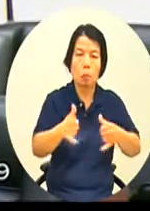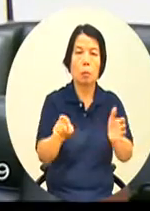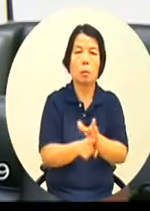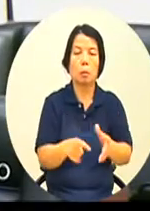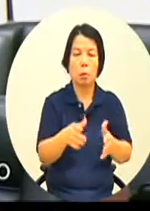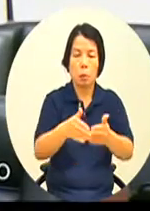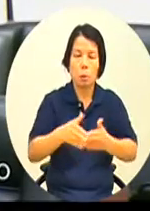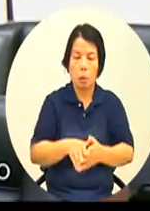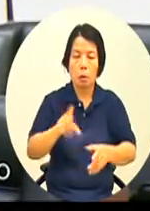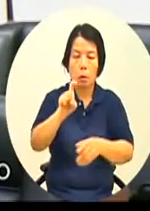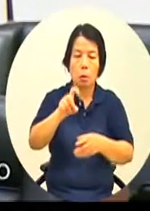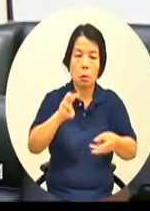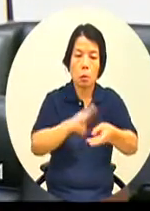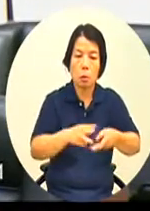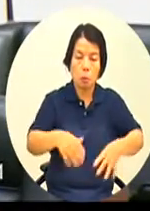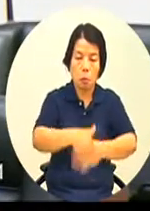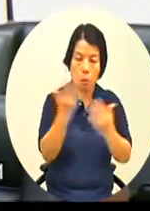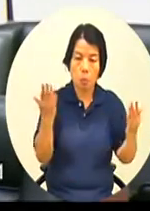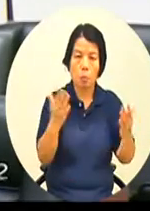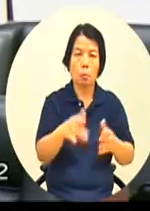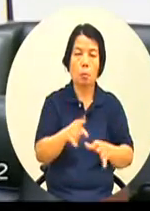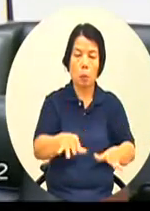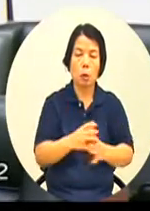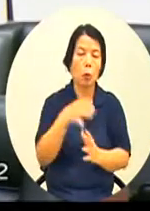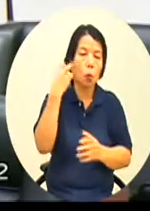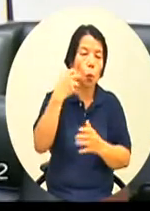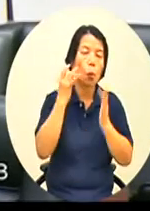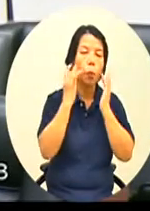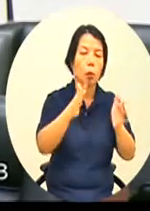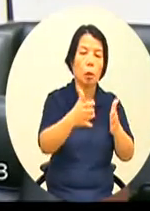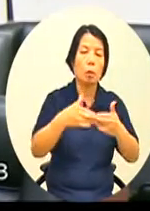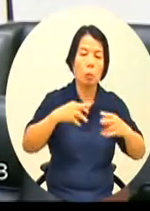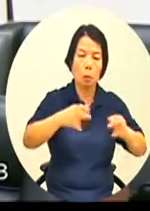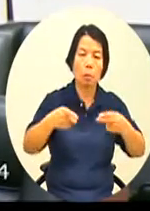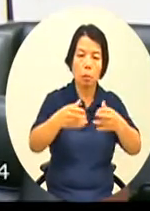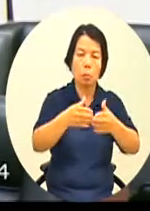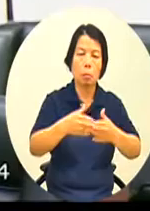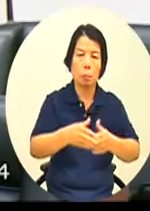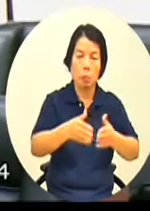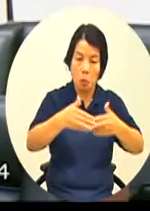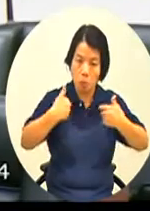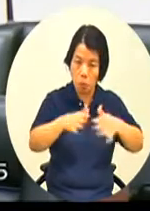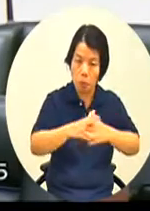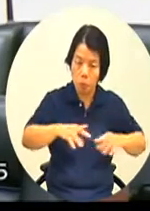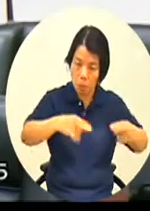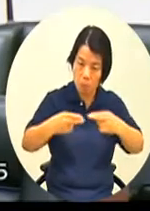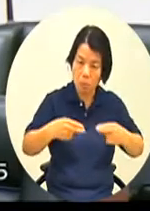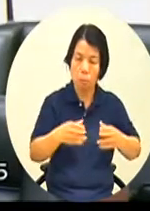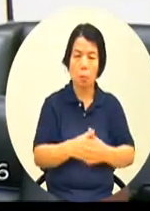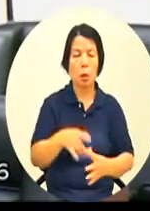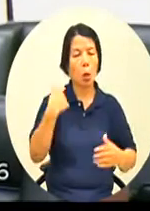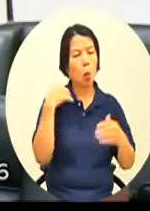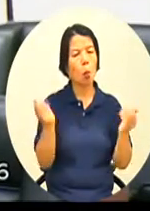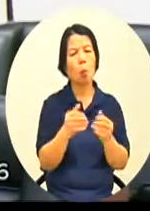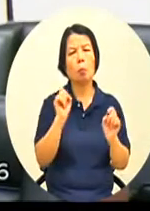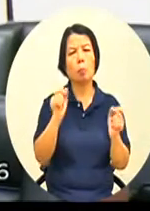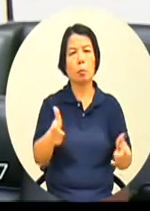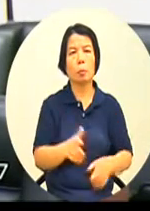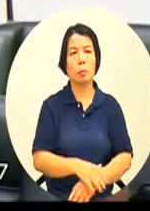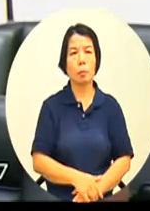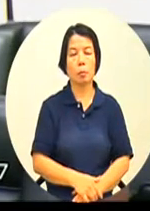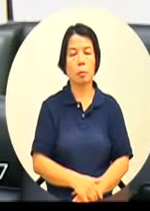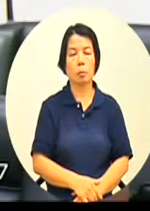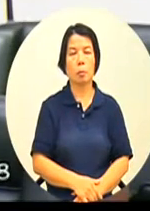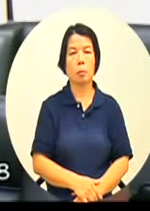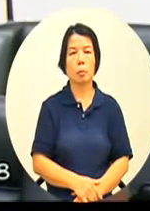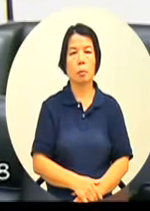打通石泉路，跟你说这个果菜市场要不要改建，这个问法是不一样的，但是你用了这一个比较柔性